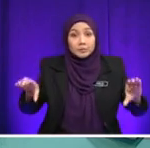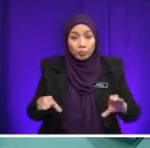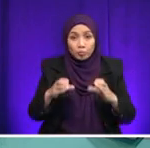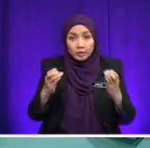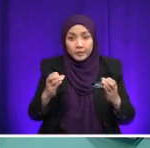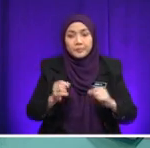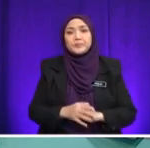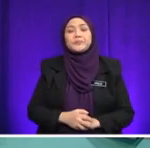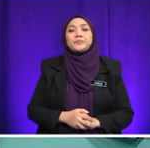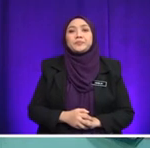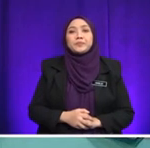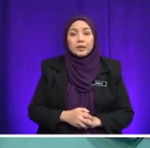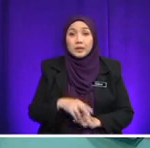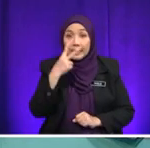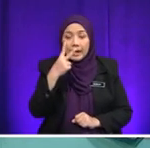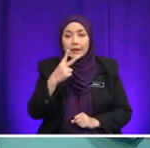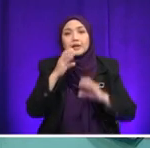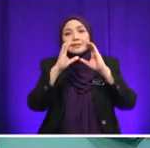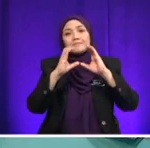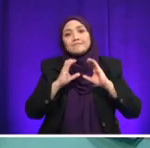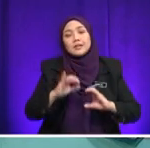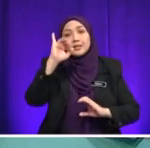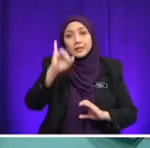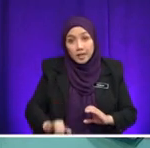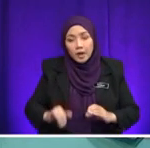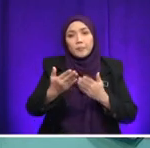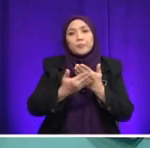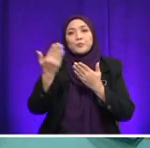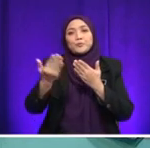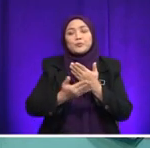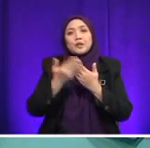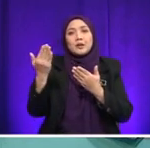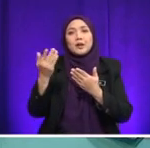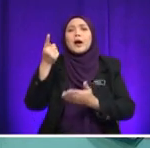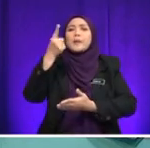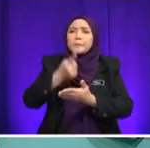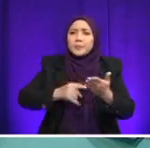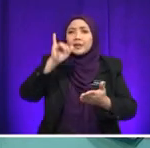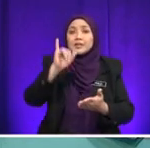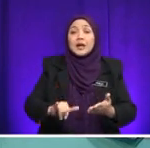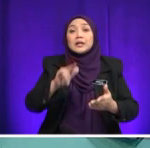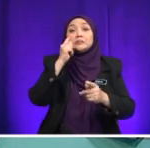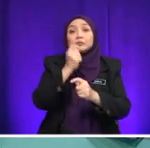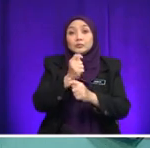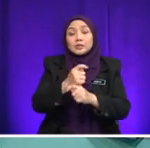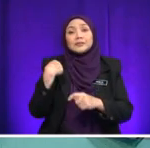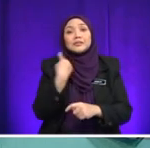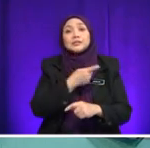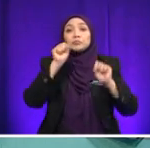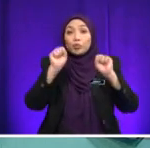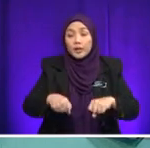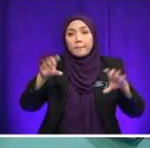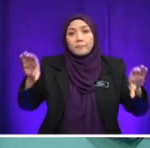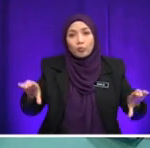cara yang mudah yang bahasa yang mudah apa yang kita akan membuat peranan kita Apa tugas kita jadi di sini